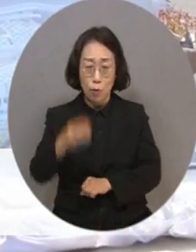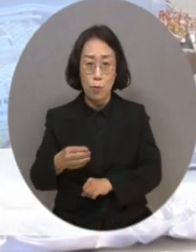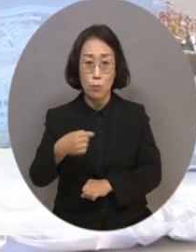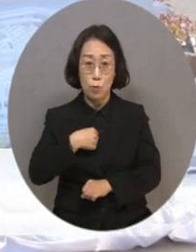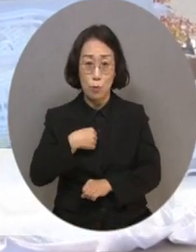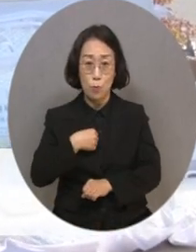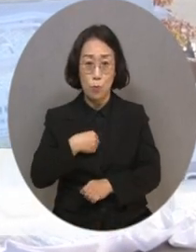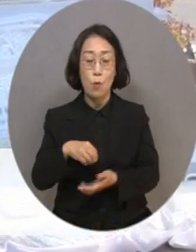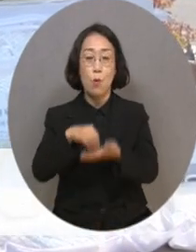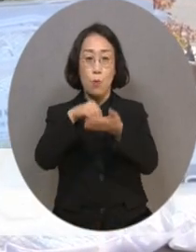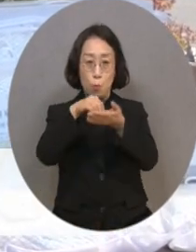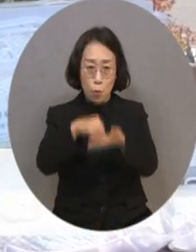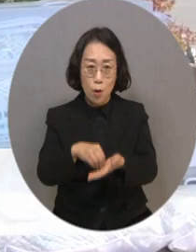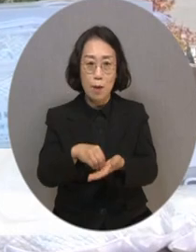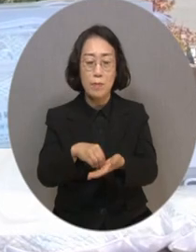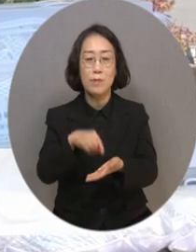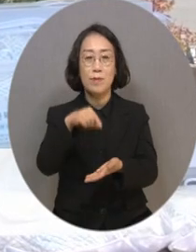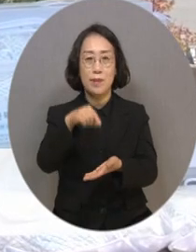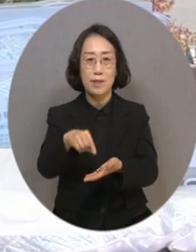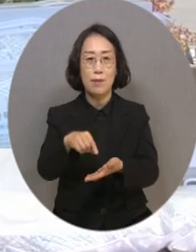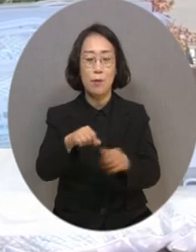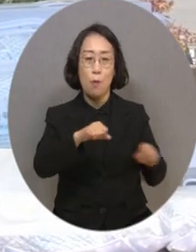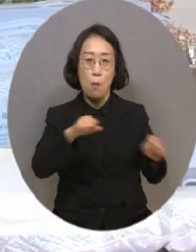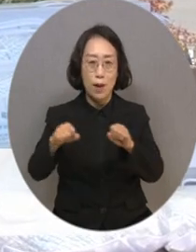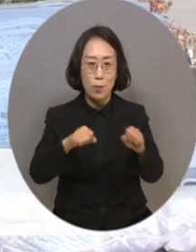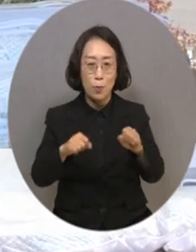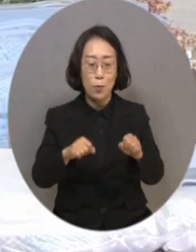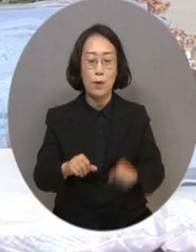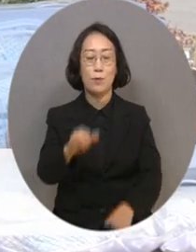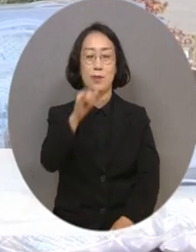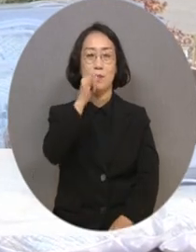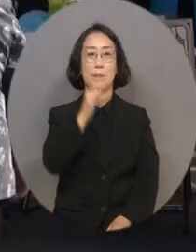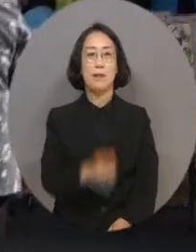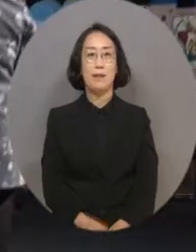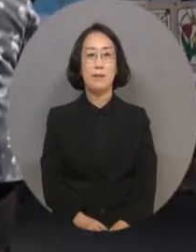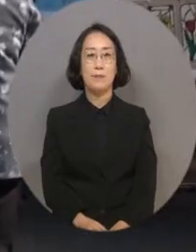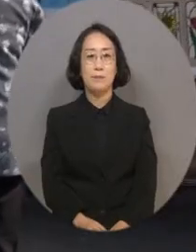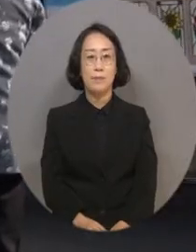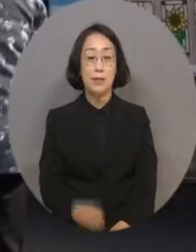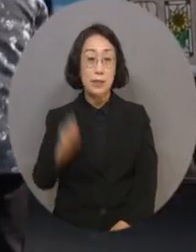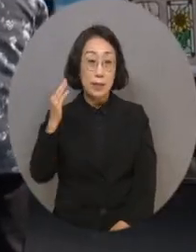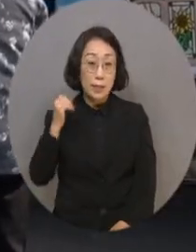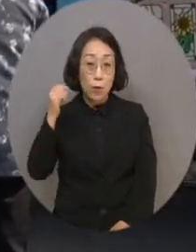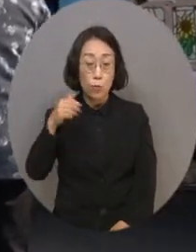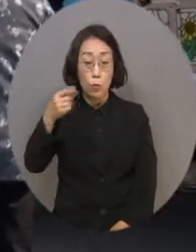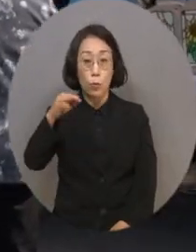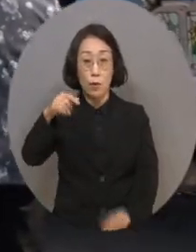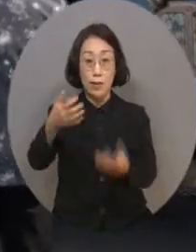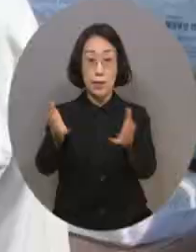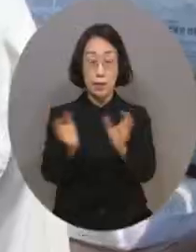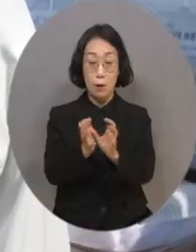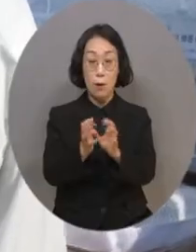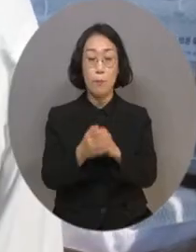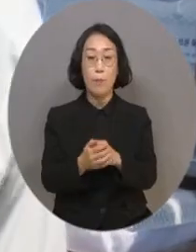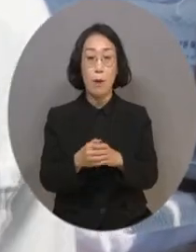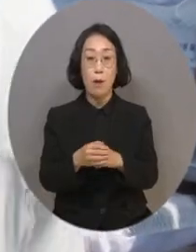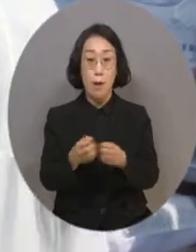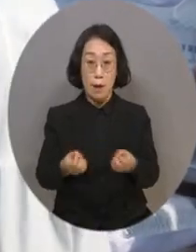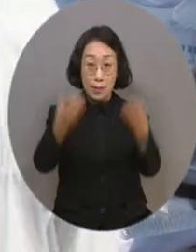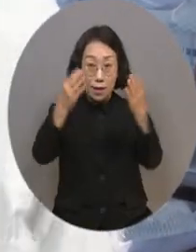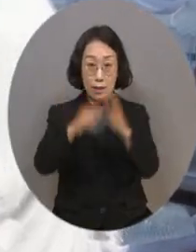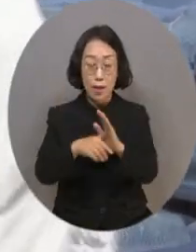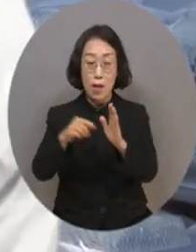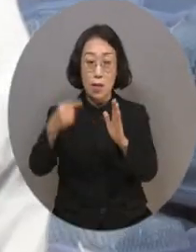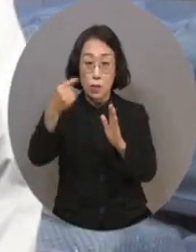보니까 저희 또한, 저 또한 이런 것들을 많이 하고 있습니다. 의정부 로터리클럽 회원 회사에서 1,000만 원